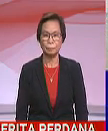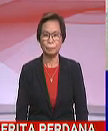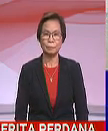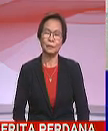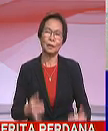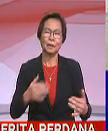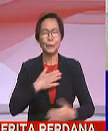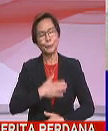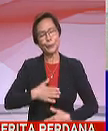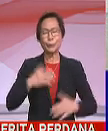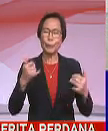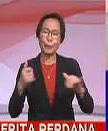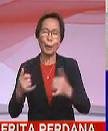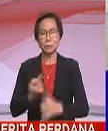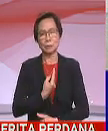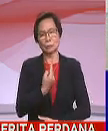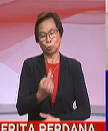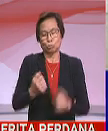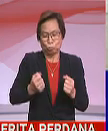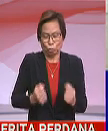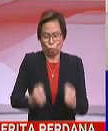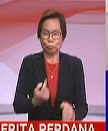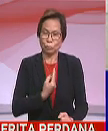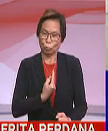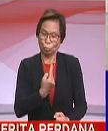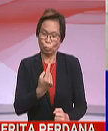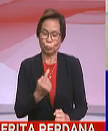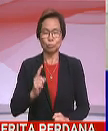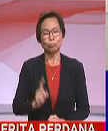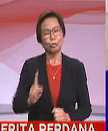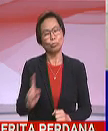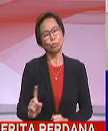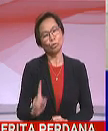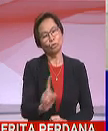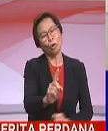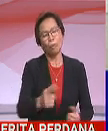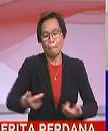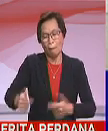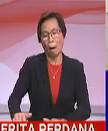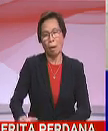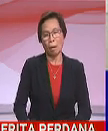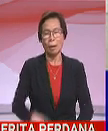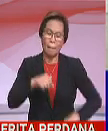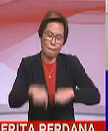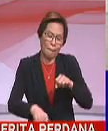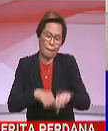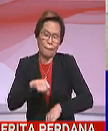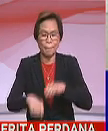Riadah secara bersendirian, jogging secara bersendirian adalah dibenarkan, berbasikal